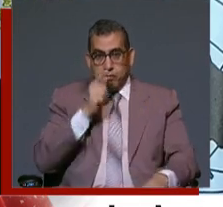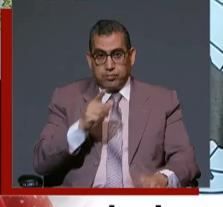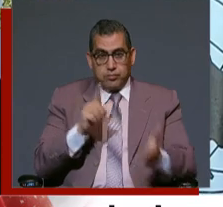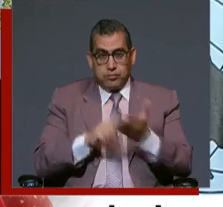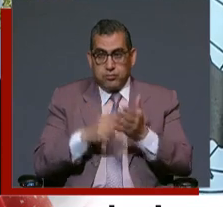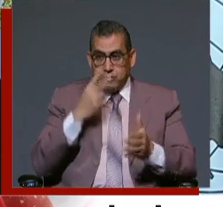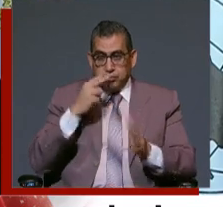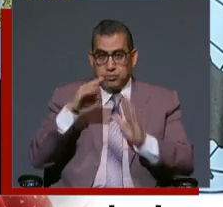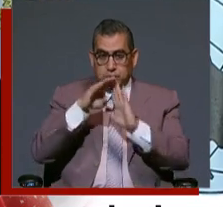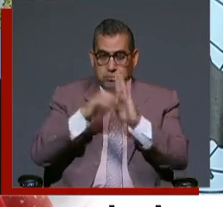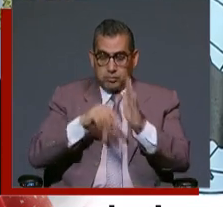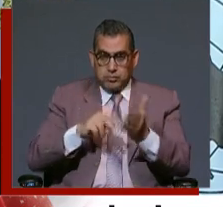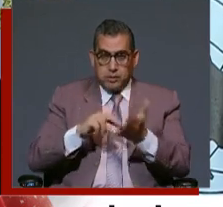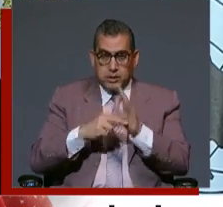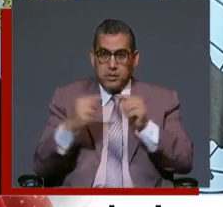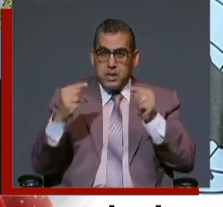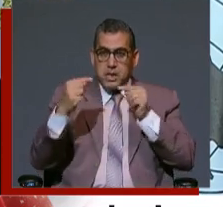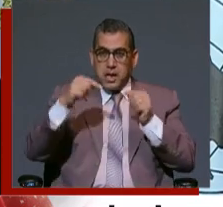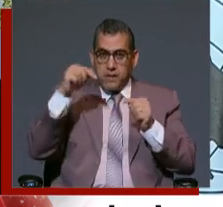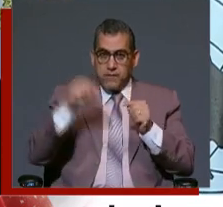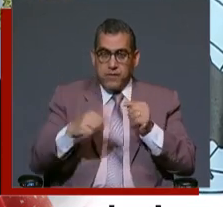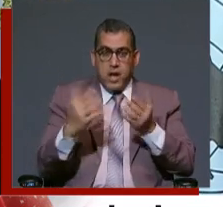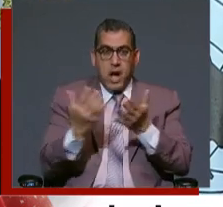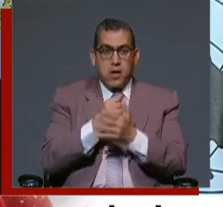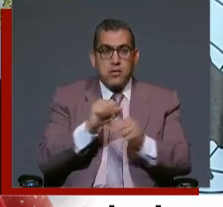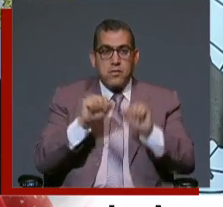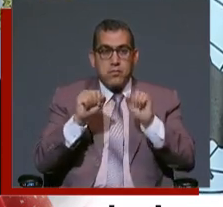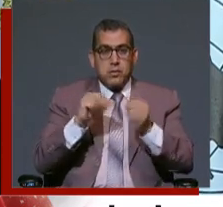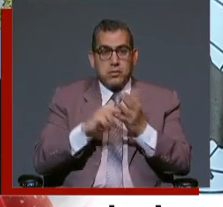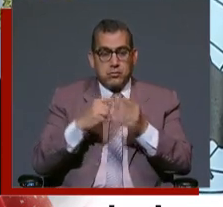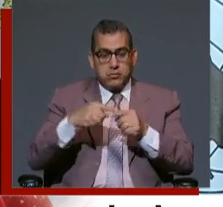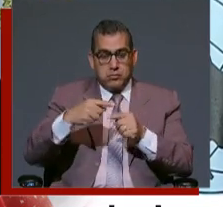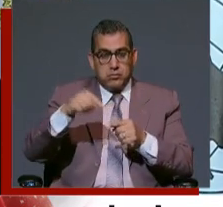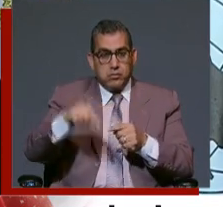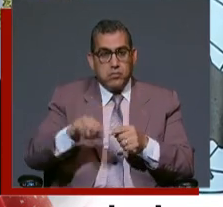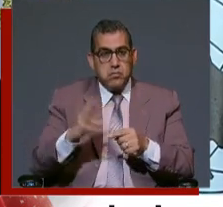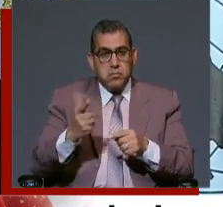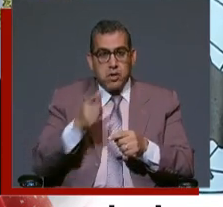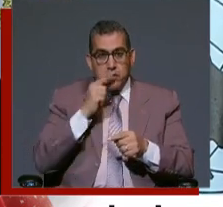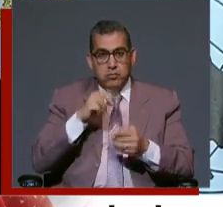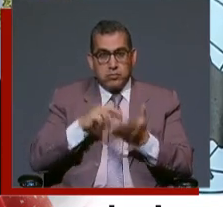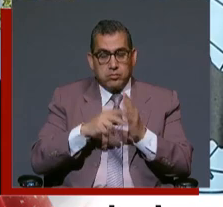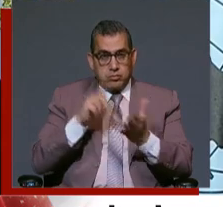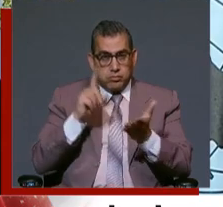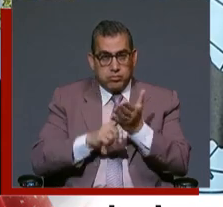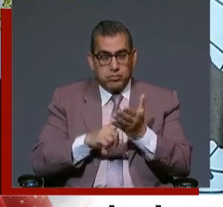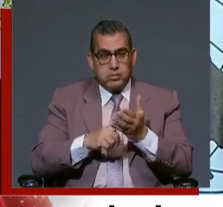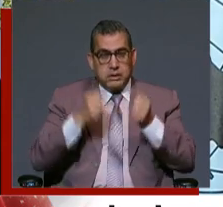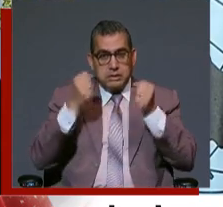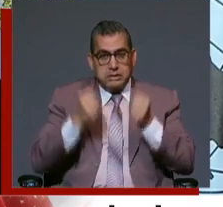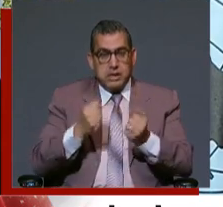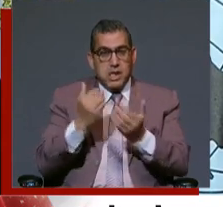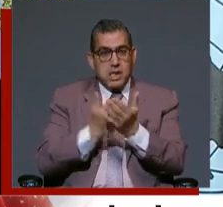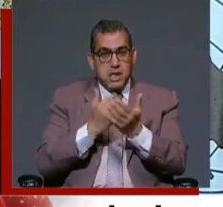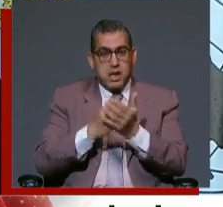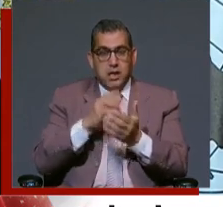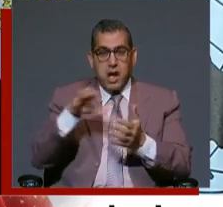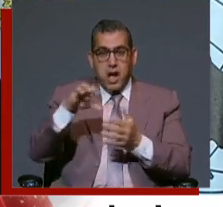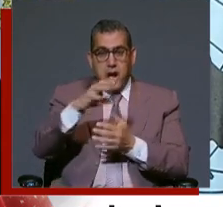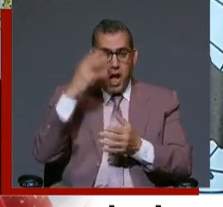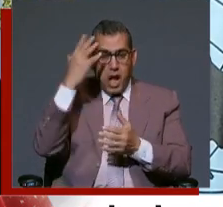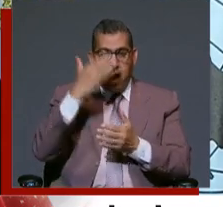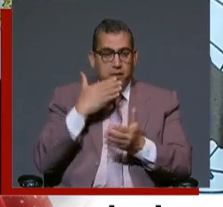في سبيل مواجهة التحديات، خاصة تلك التي تثقل كاهل اقتصادات دول القارة